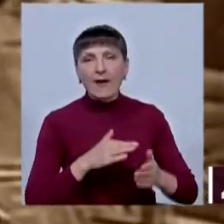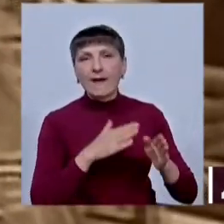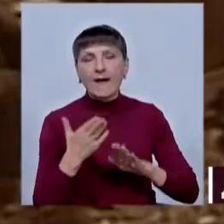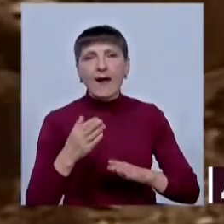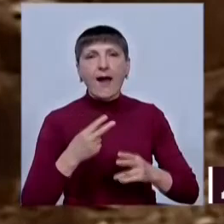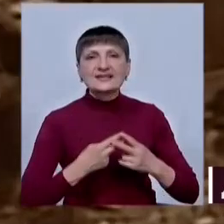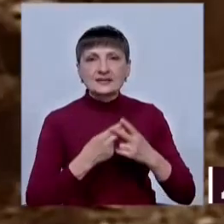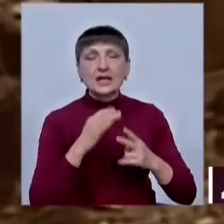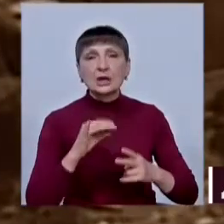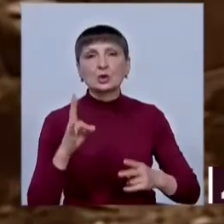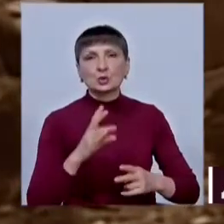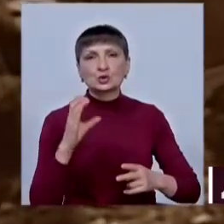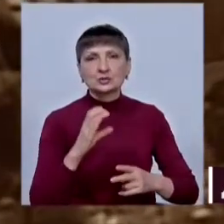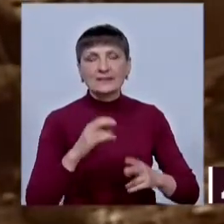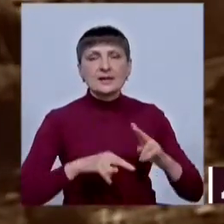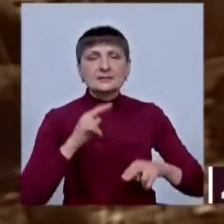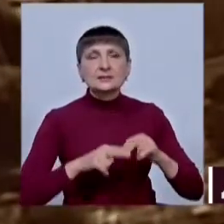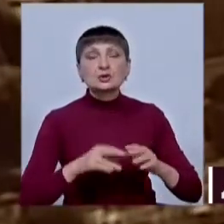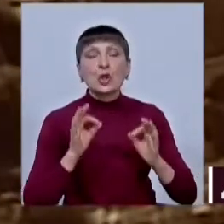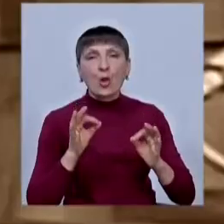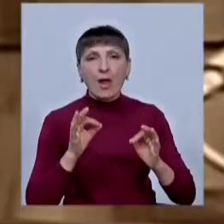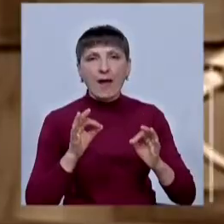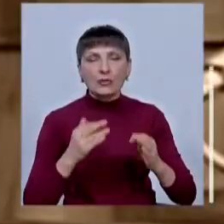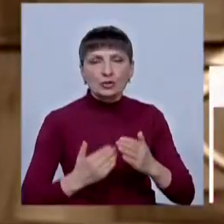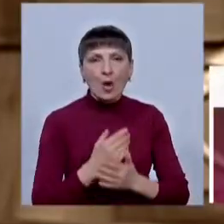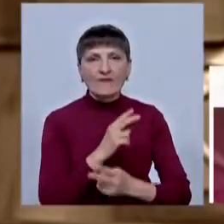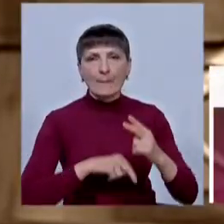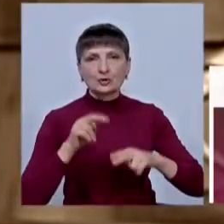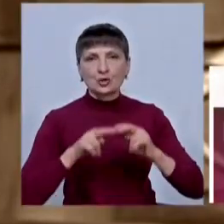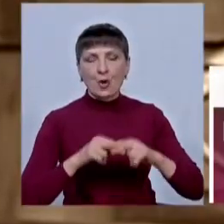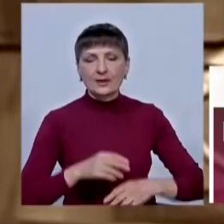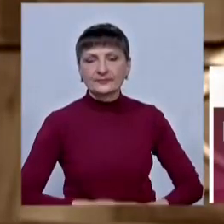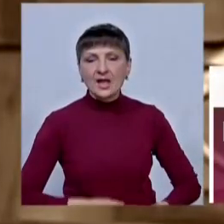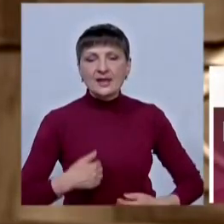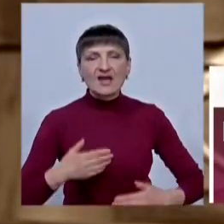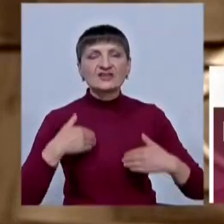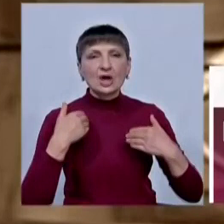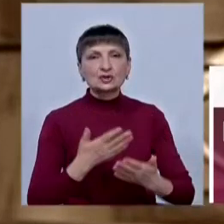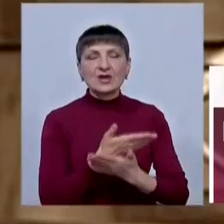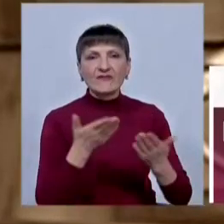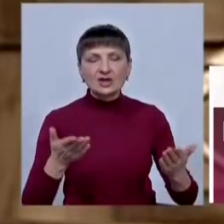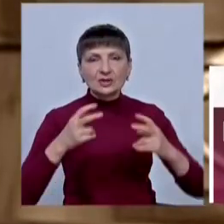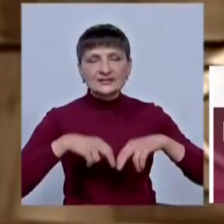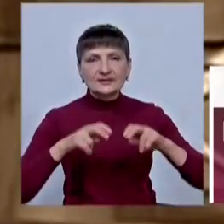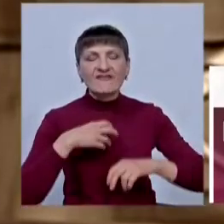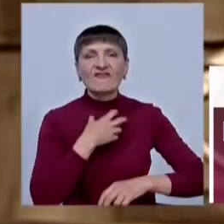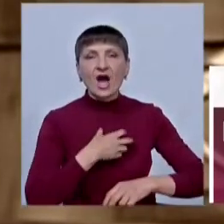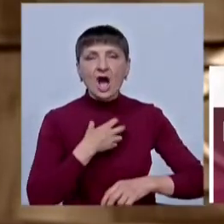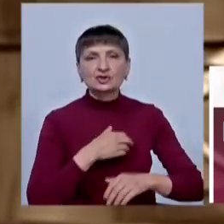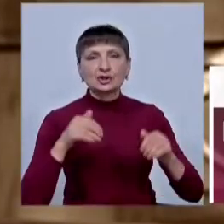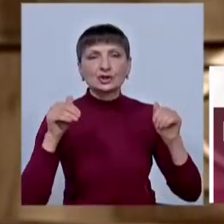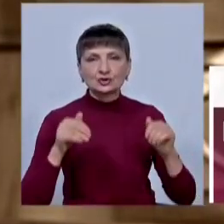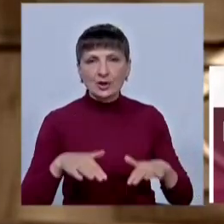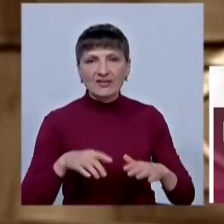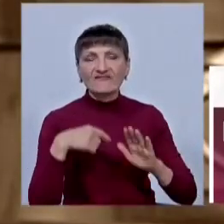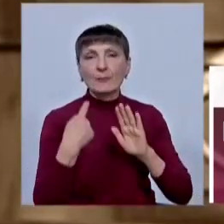и Нурсултан, которые поднимали практически с нуля. Выношу на ваше рассмотрение очень важный для жизни республики, особенно